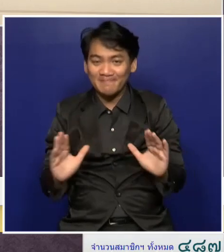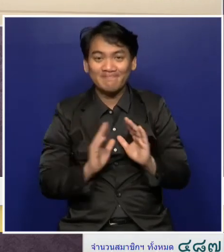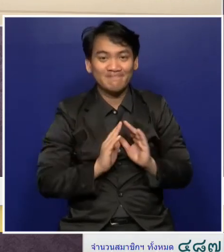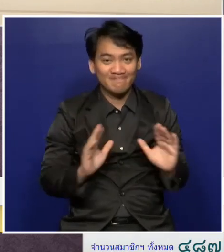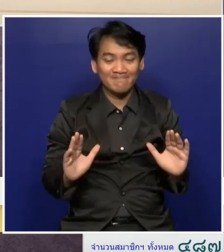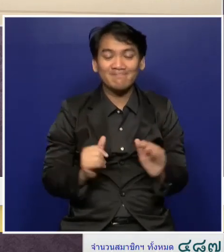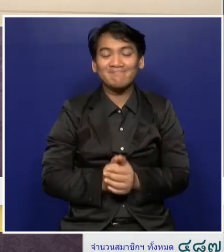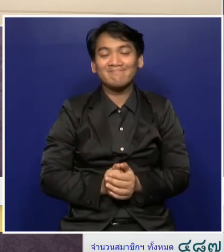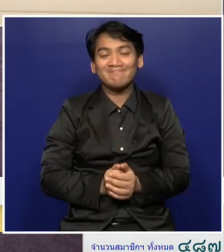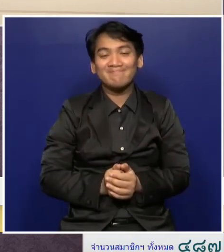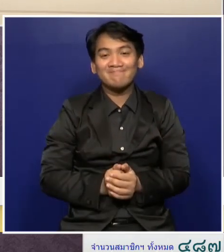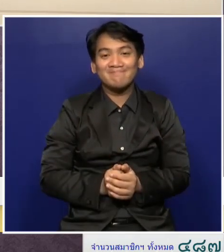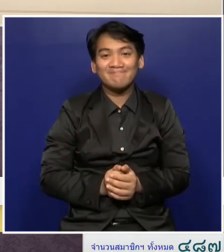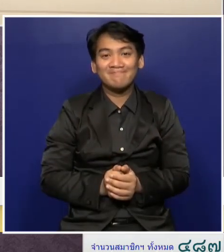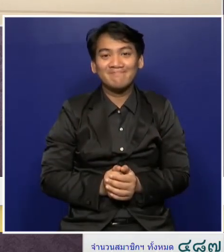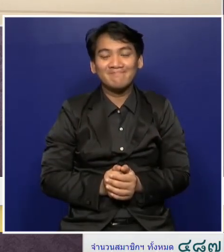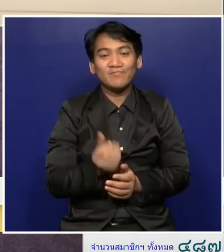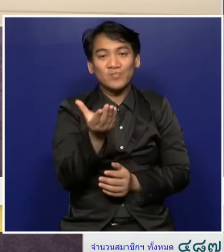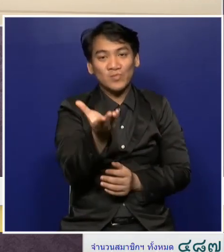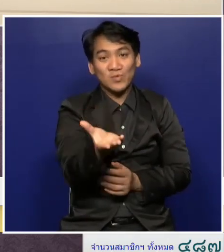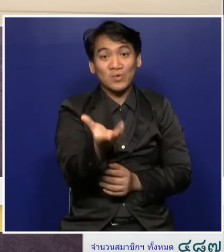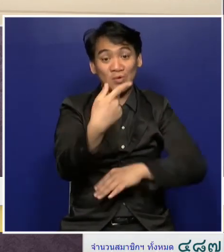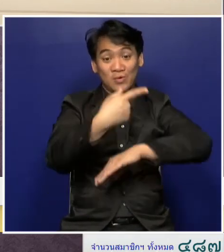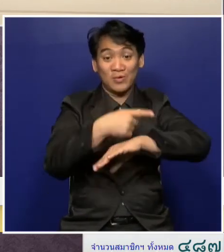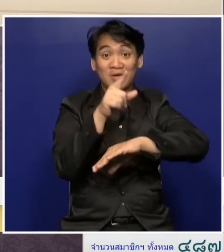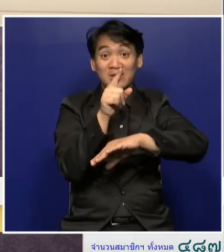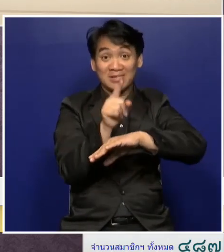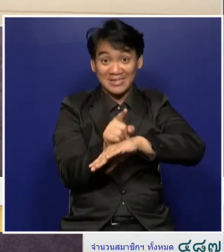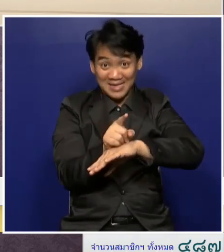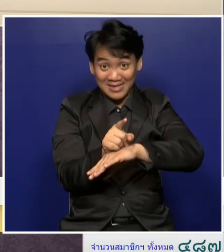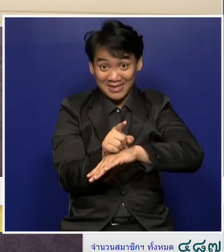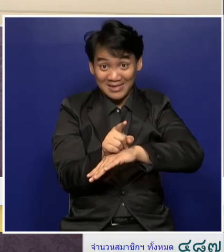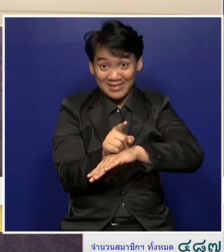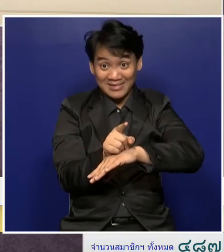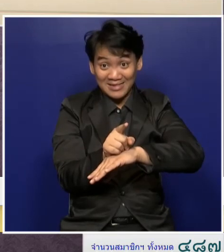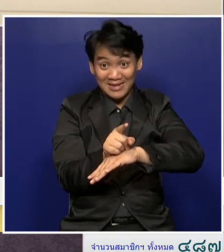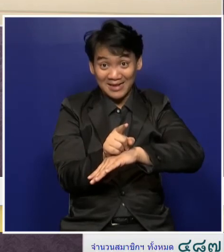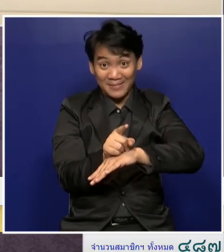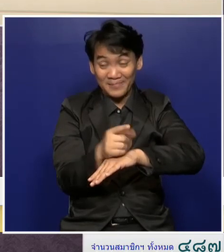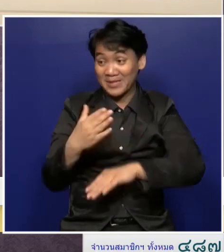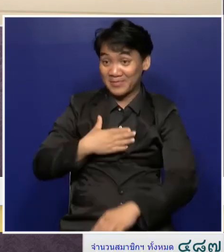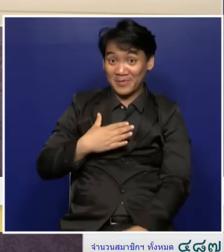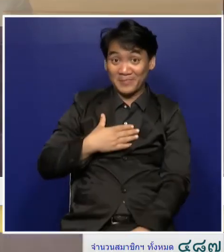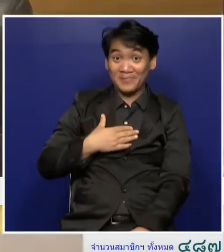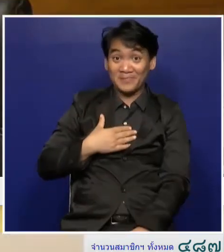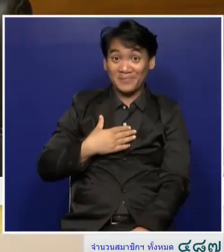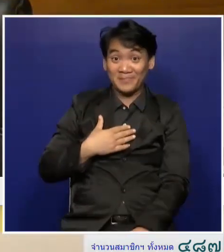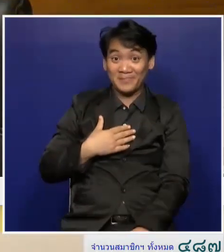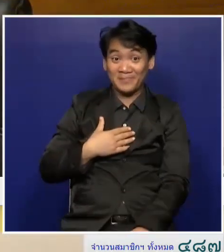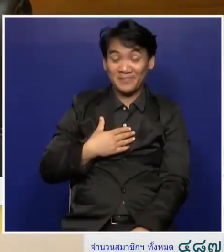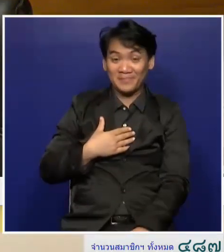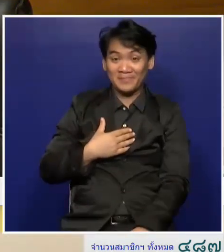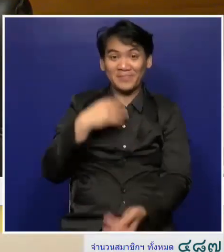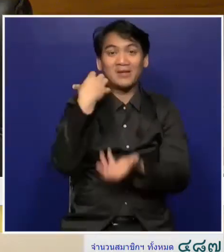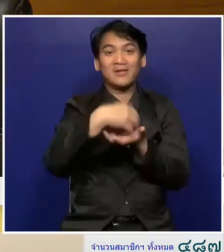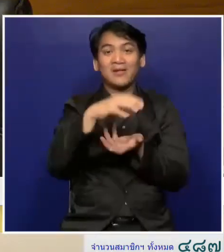ผมกยี่ยออนุญาตประธานเพระวาวนนี้ทานประธานสมชายได้ขออนุญาตให้ผมได้กลาว